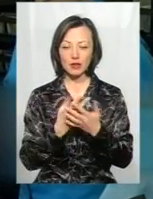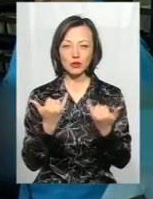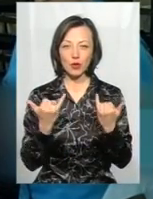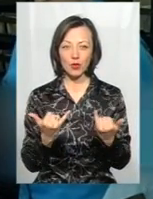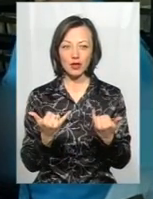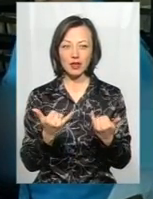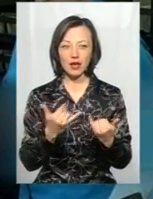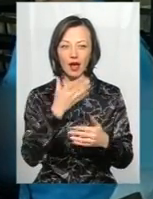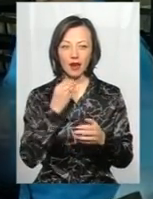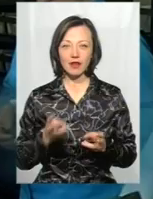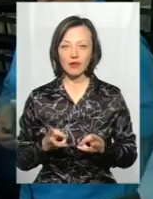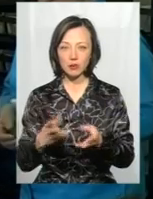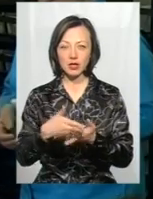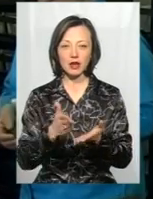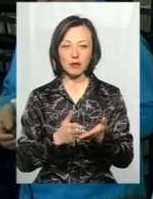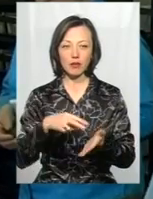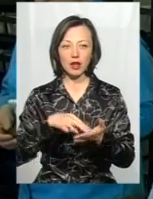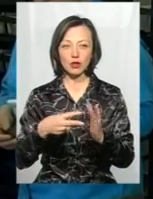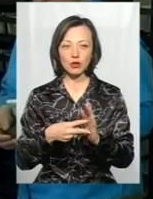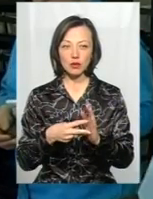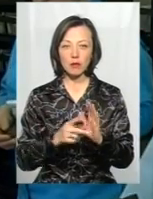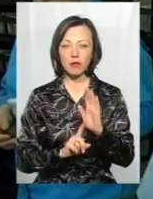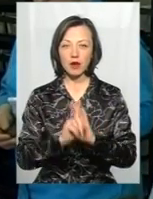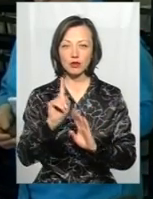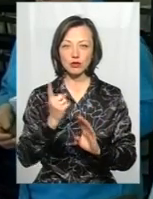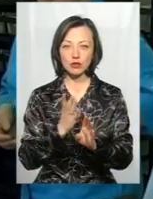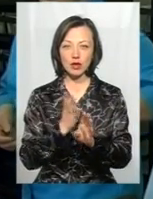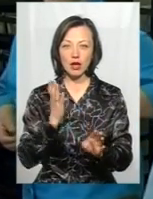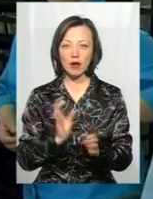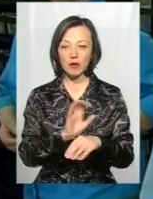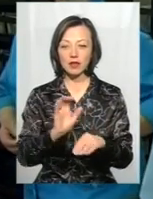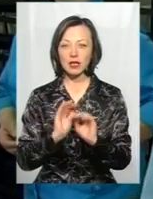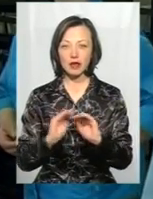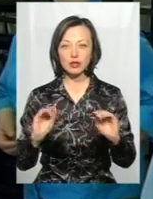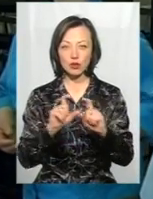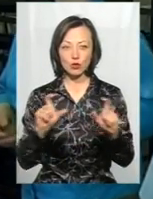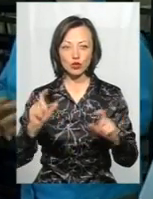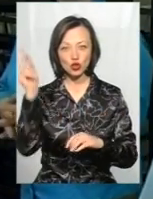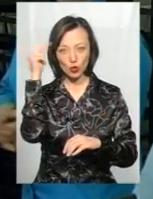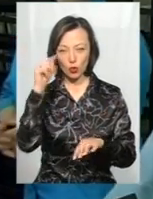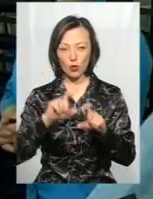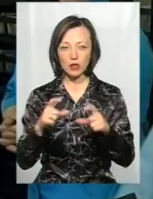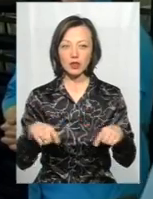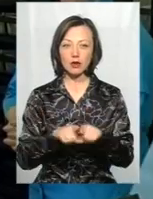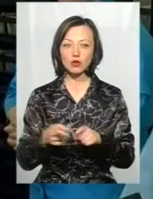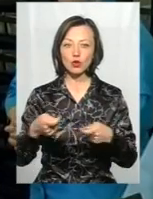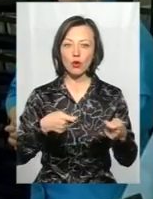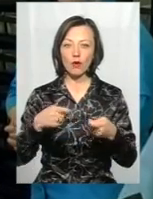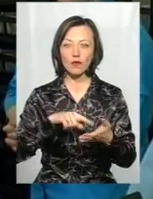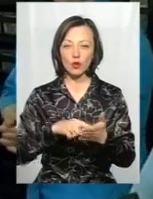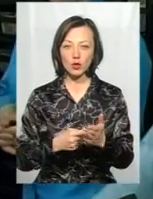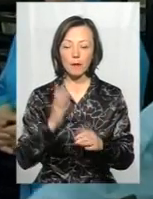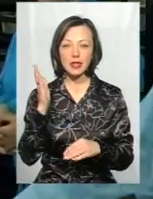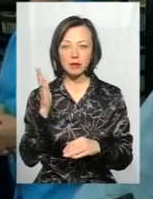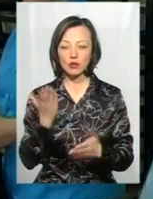у нас проходить гарна випічка нашого хліба. Ми плануємо хліб в першу чергу подавати на наші дитячі садочки і на школи. Також на наші торгові точки, на